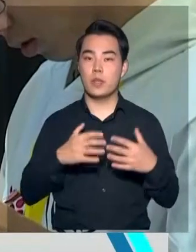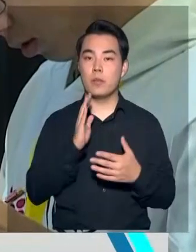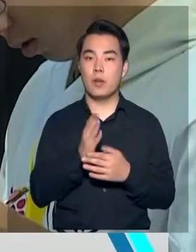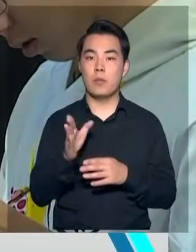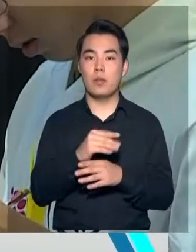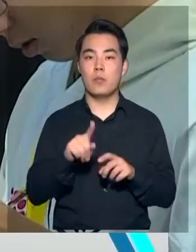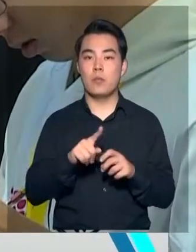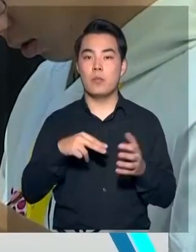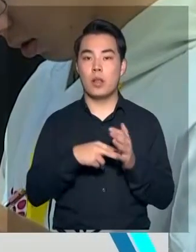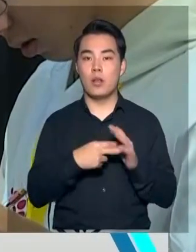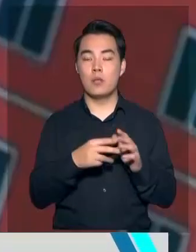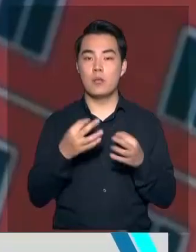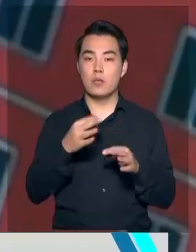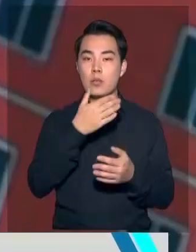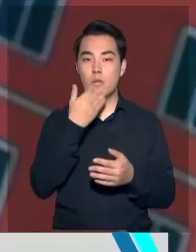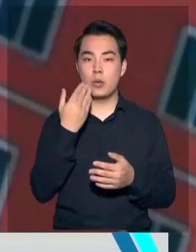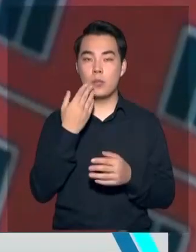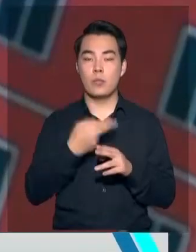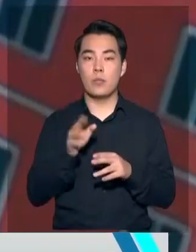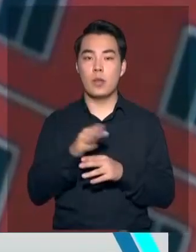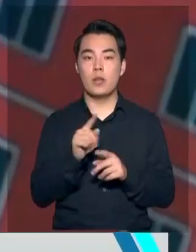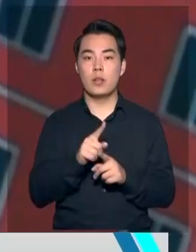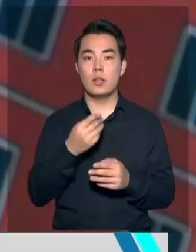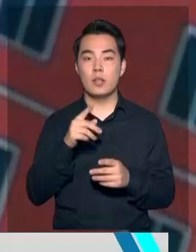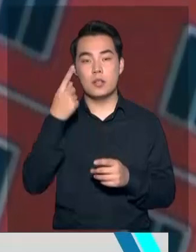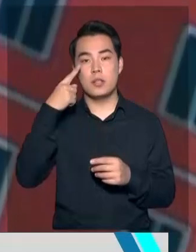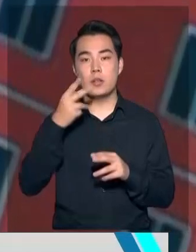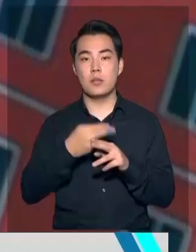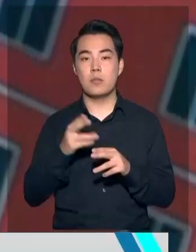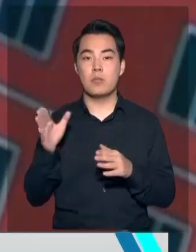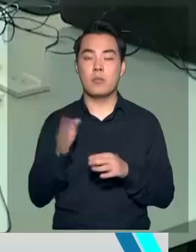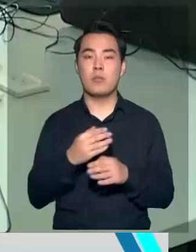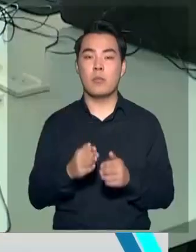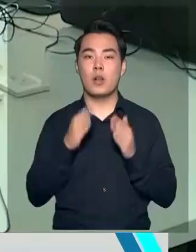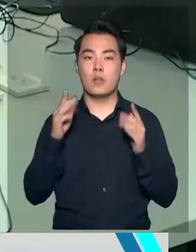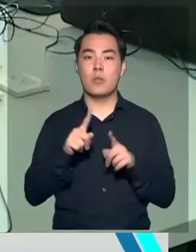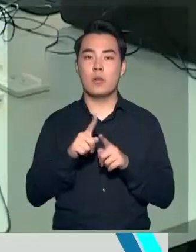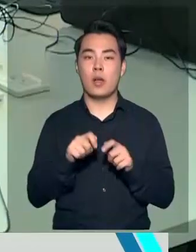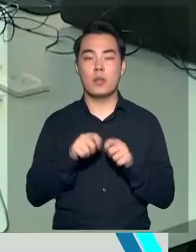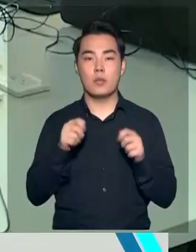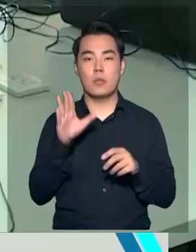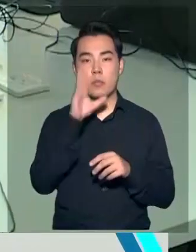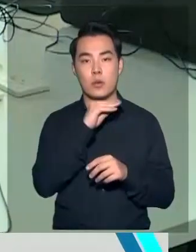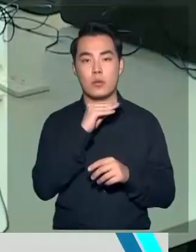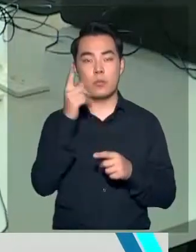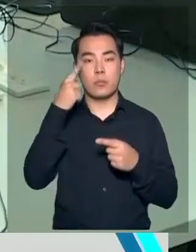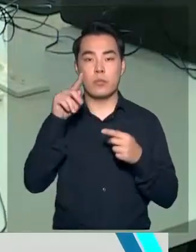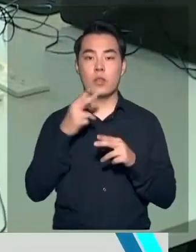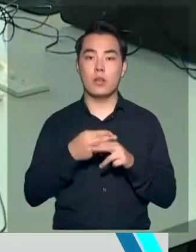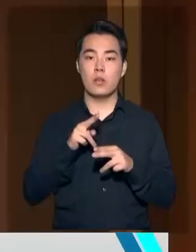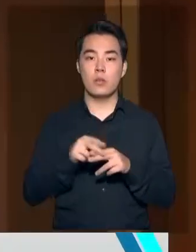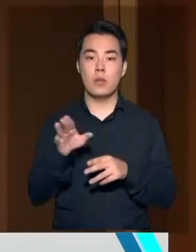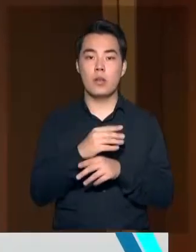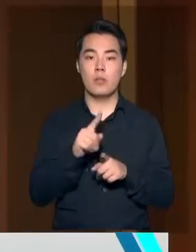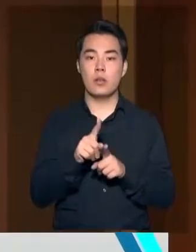все проекты доработаны, но главное здесь креативные идеи, которые могут привести к большим открытиям и принесут пользу обществу. Поэтому предприниматели